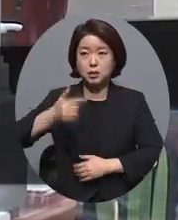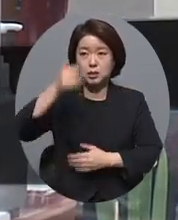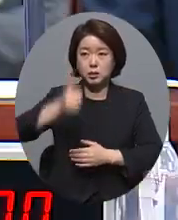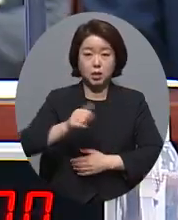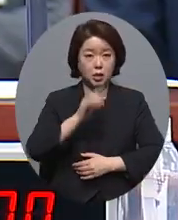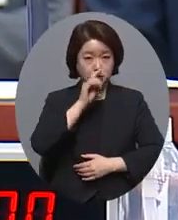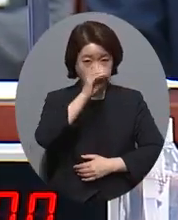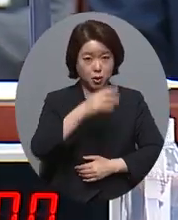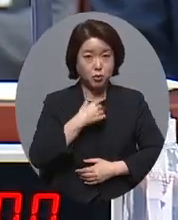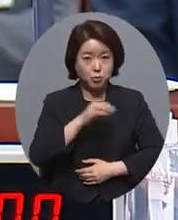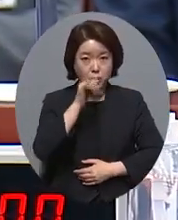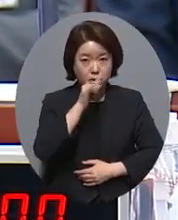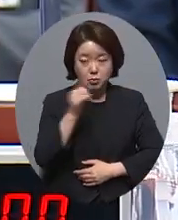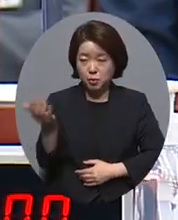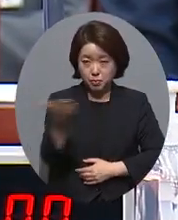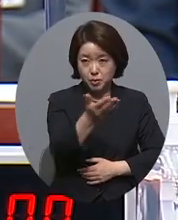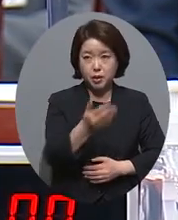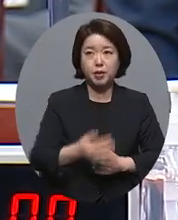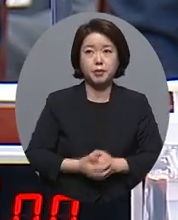말씀입니다